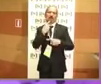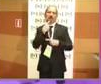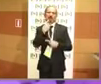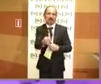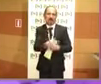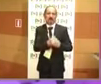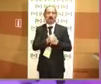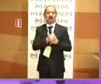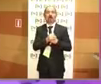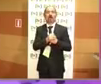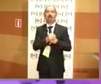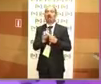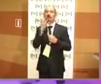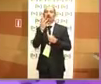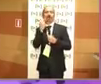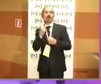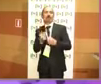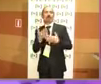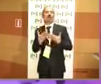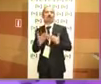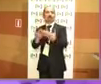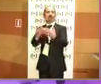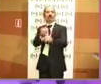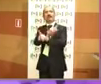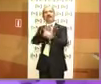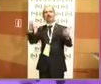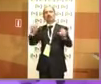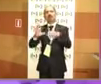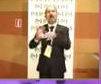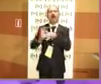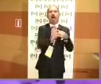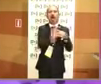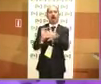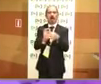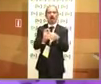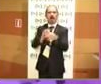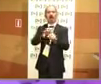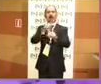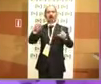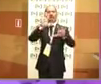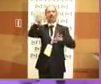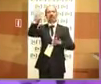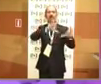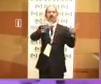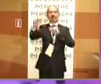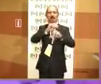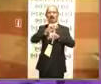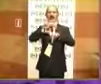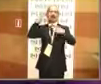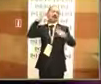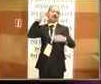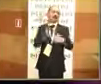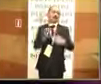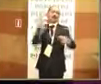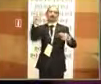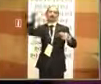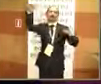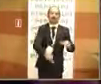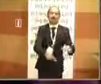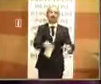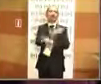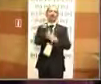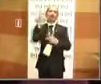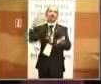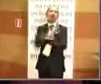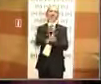dire che non intendo favorire nessuna alleanza o accordo con i 5 Stelle. Li ho sconfitti 2 volte